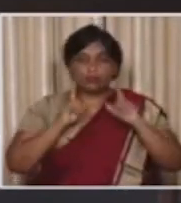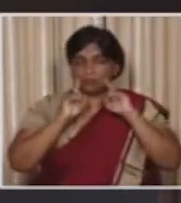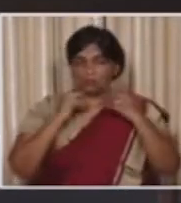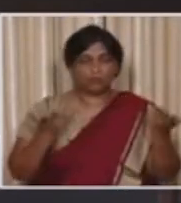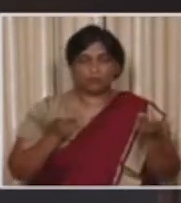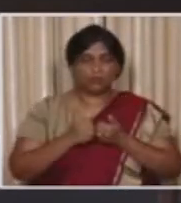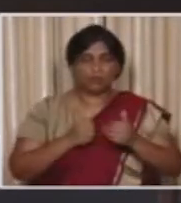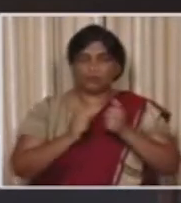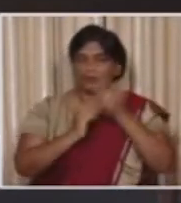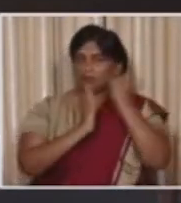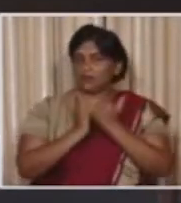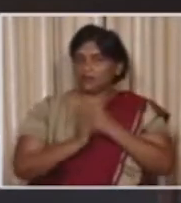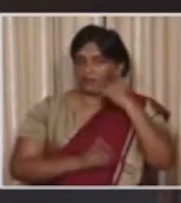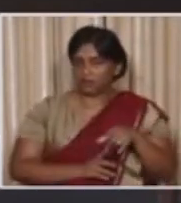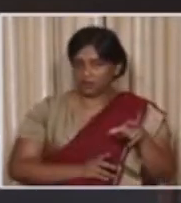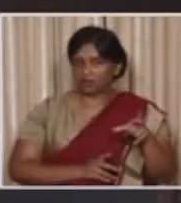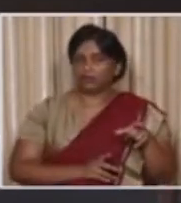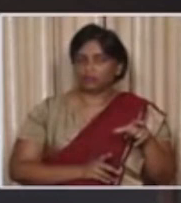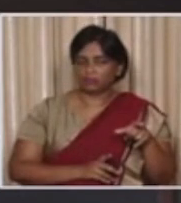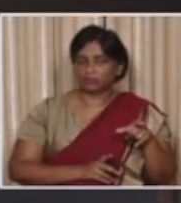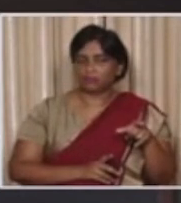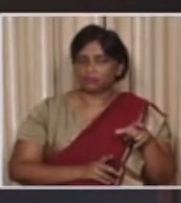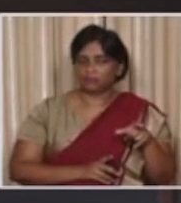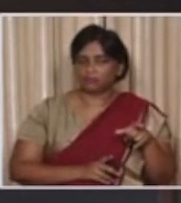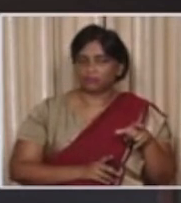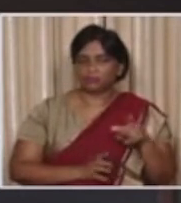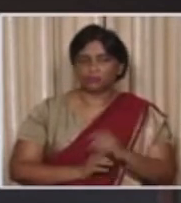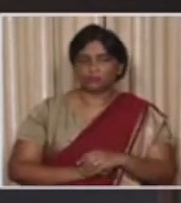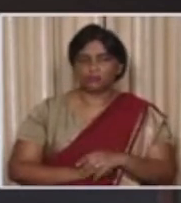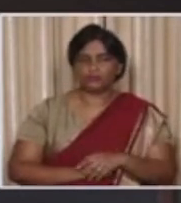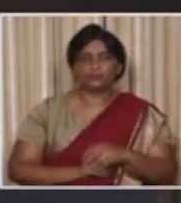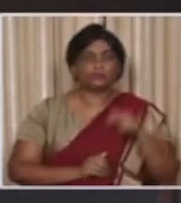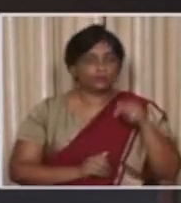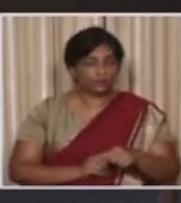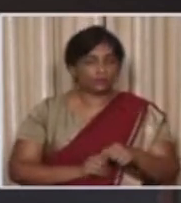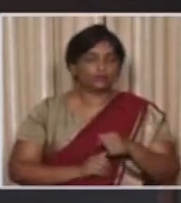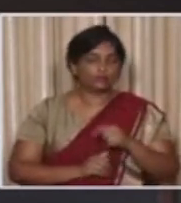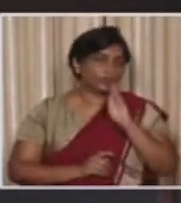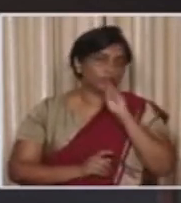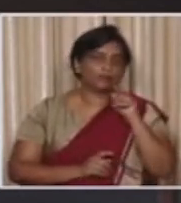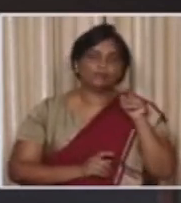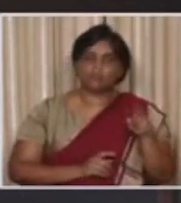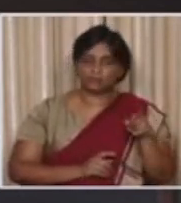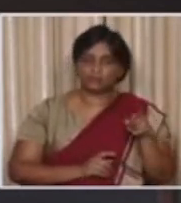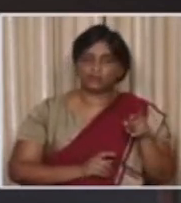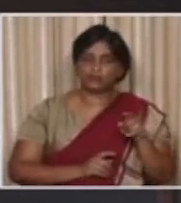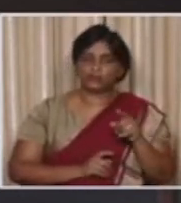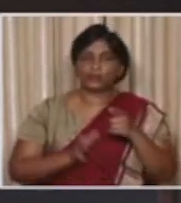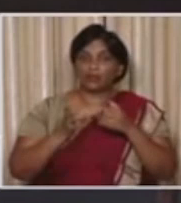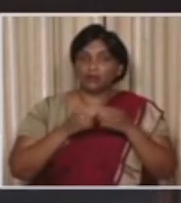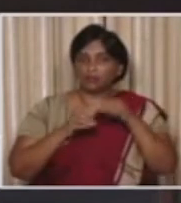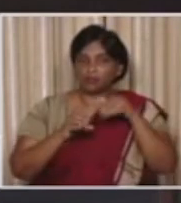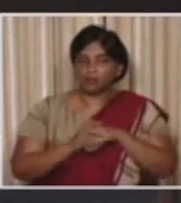මේ කරපු මේ වැඩපිළිවෙල නිසා. ඒ නිසා හැබැයි දැන් උතන අනිත් එක ඔය අධිකාරියේ